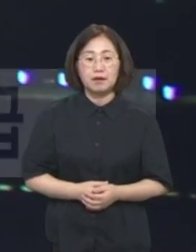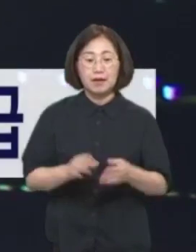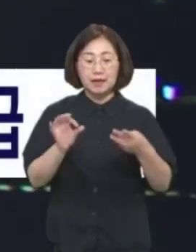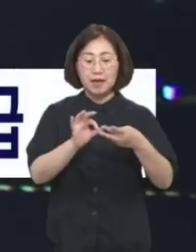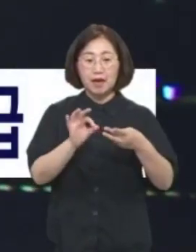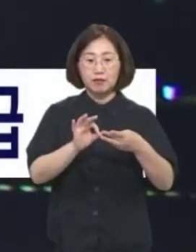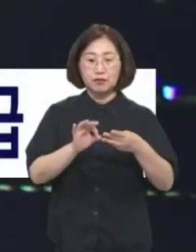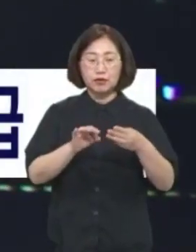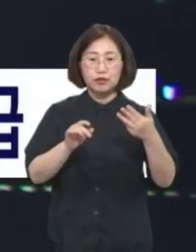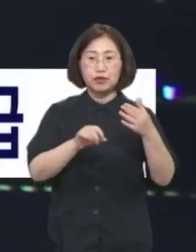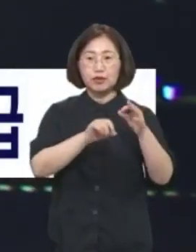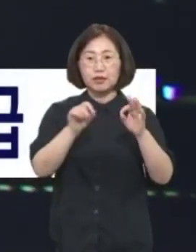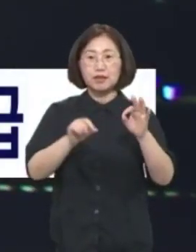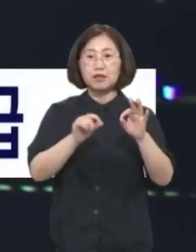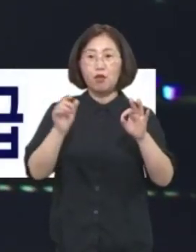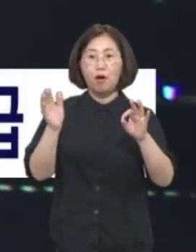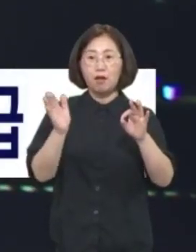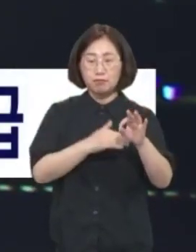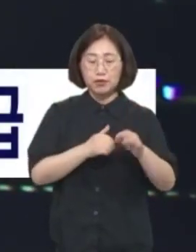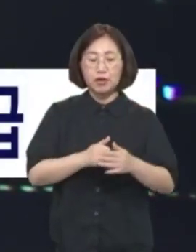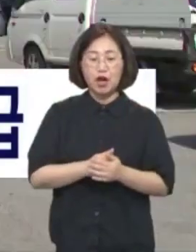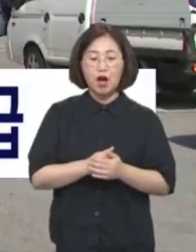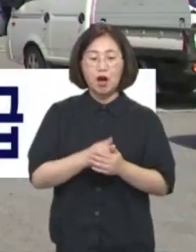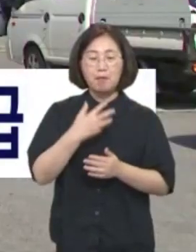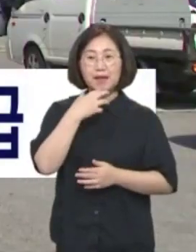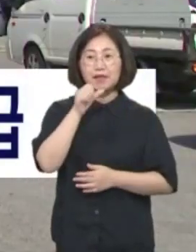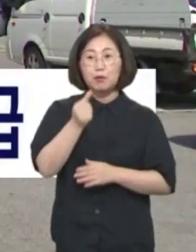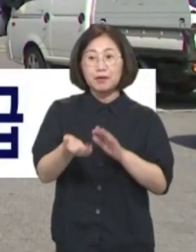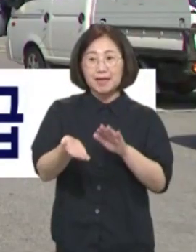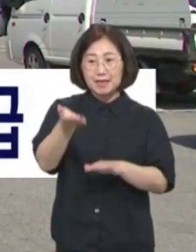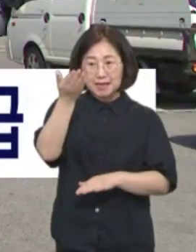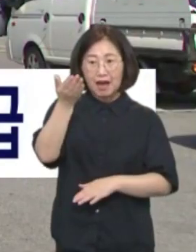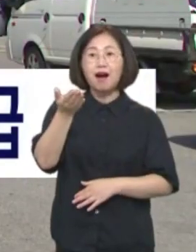태안군은 오는 10월부터 85세 이상 취약계층 노인들에